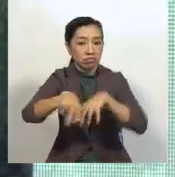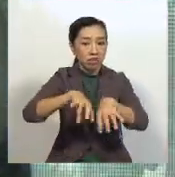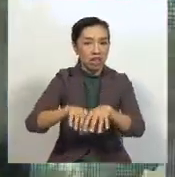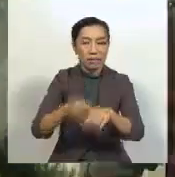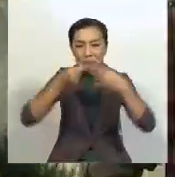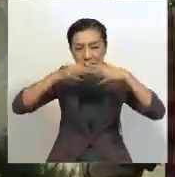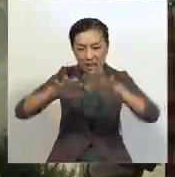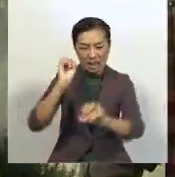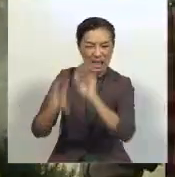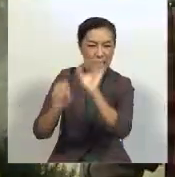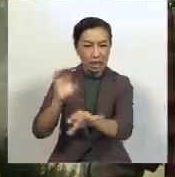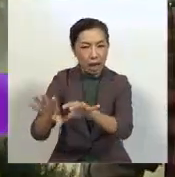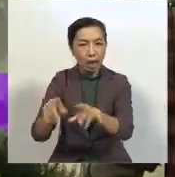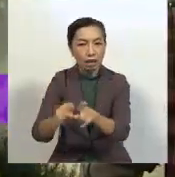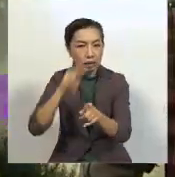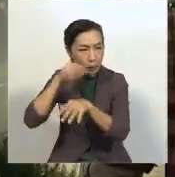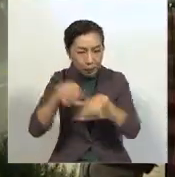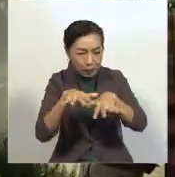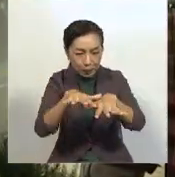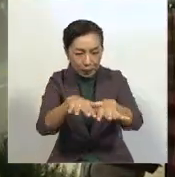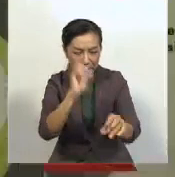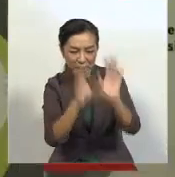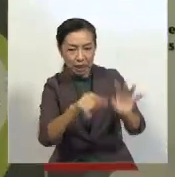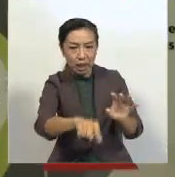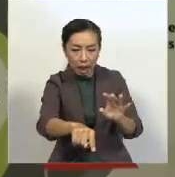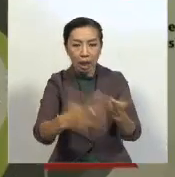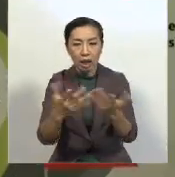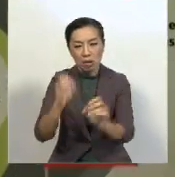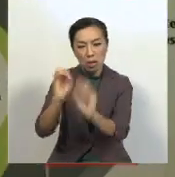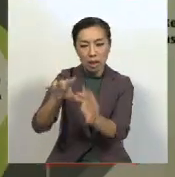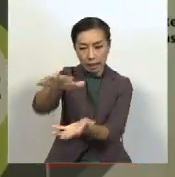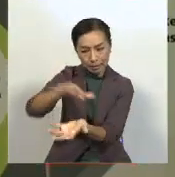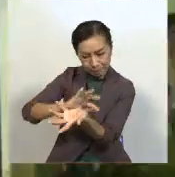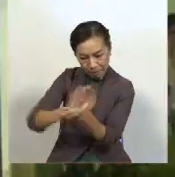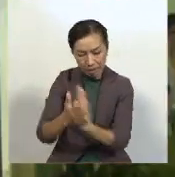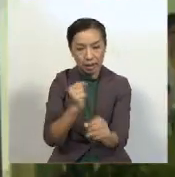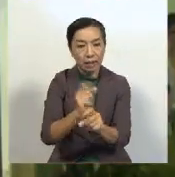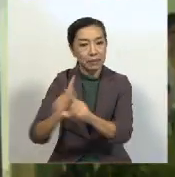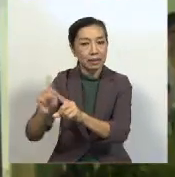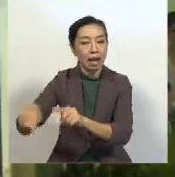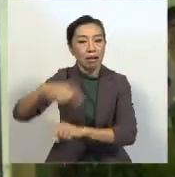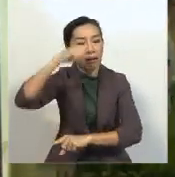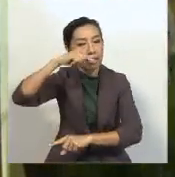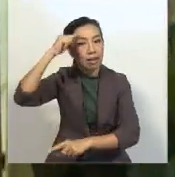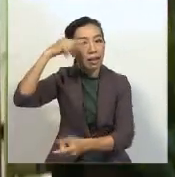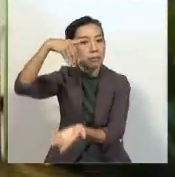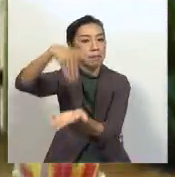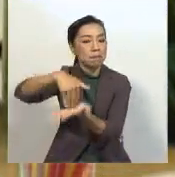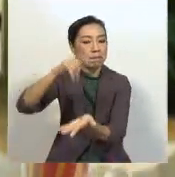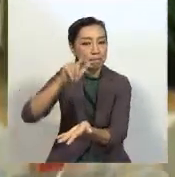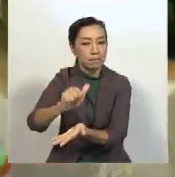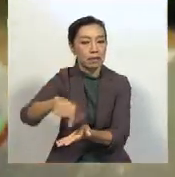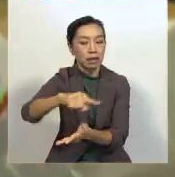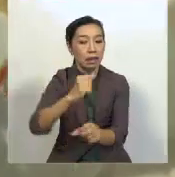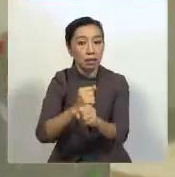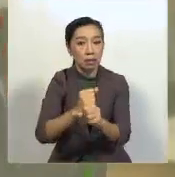ลขยะตามทางน้ำรวมถึงการแปรรูปขยะเสริมแนวคิดหลักของไทยในการมุ่งพัฒนาอาเซียนไปสู่ภูมิภา